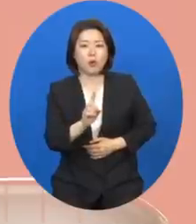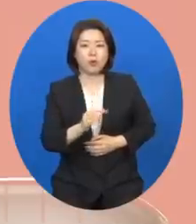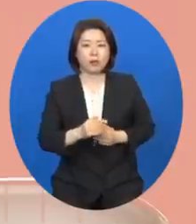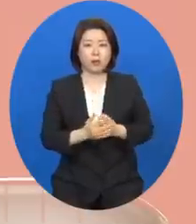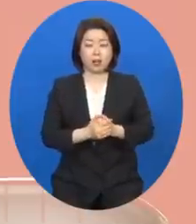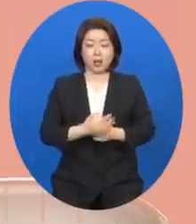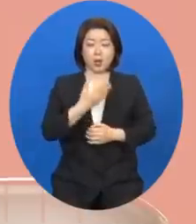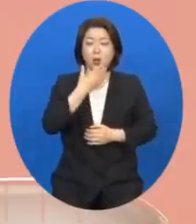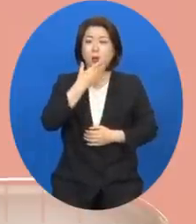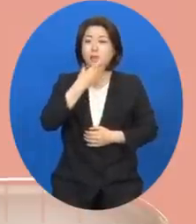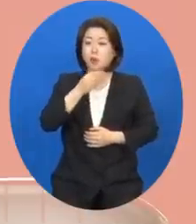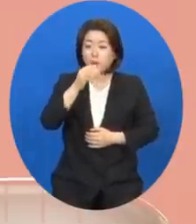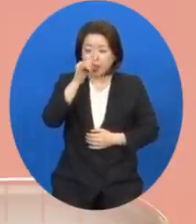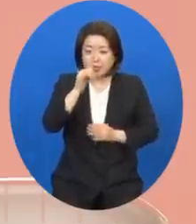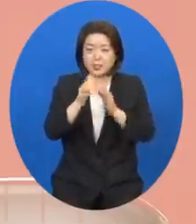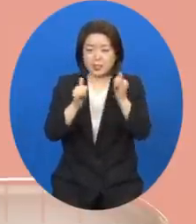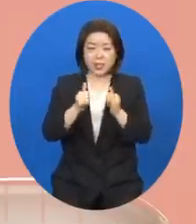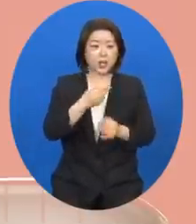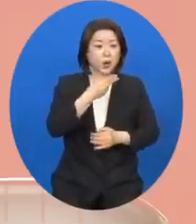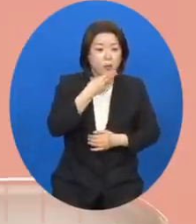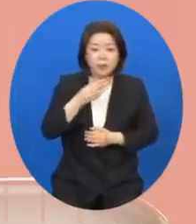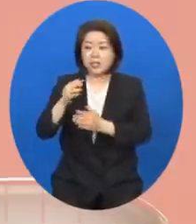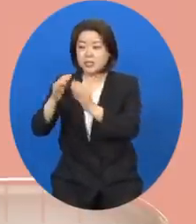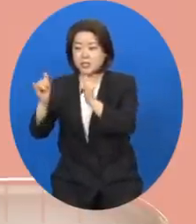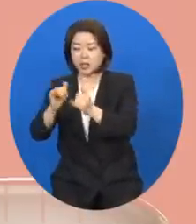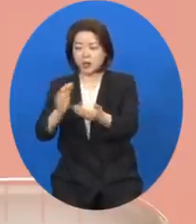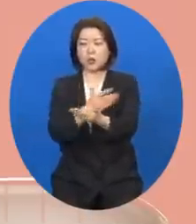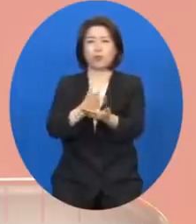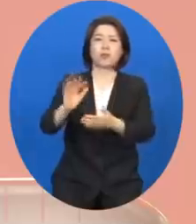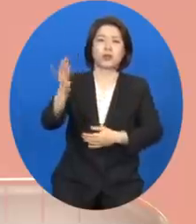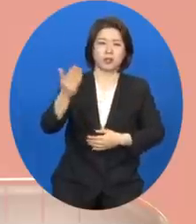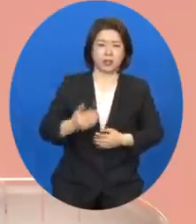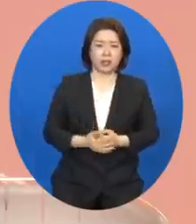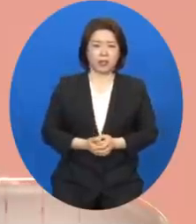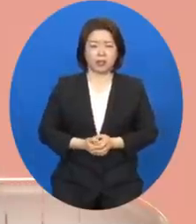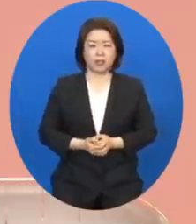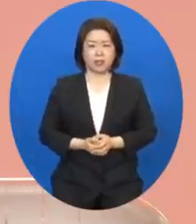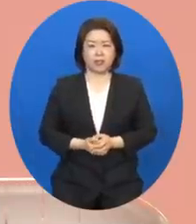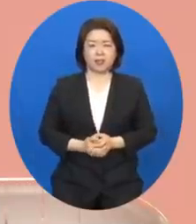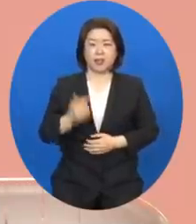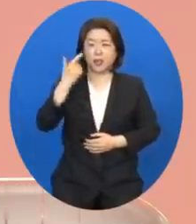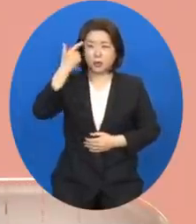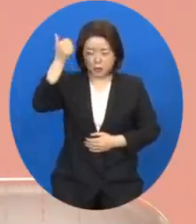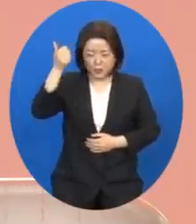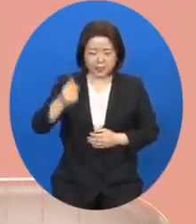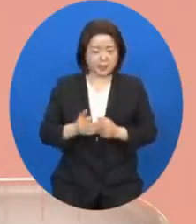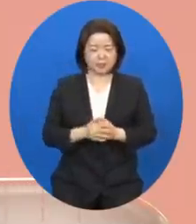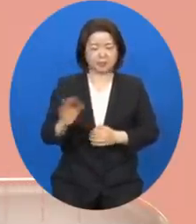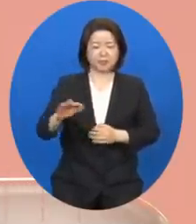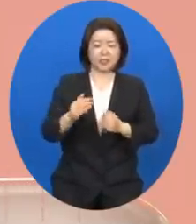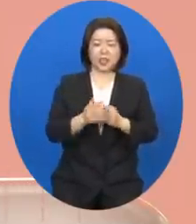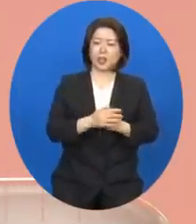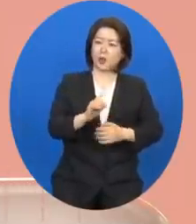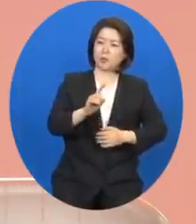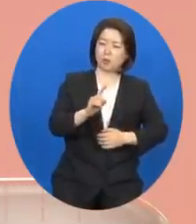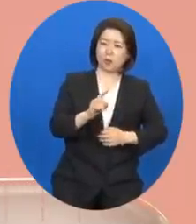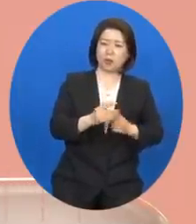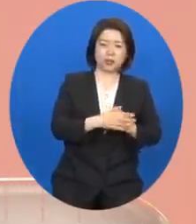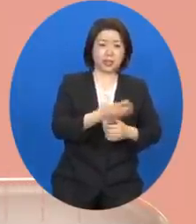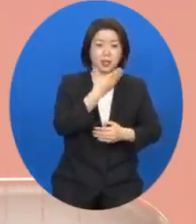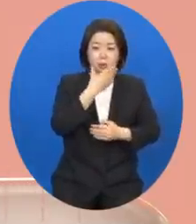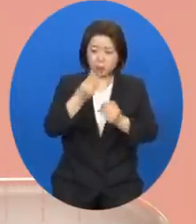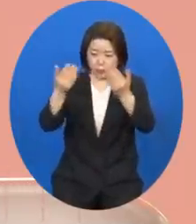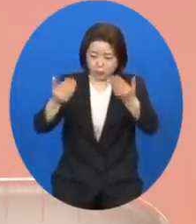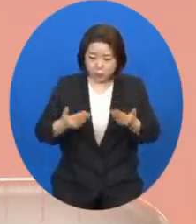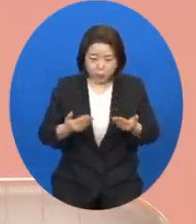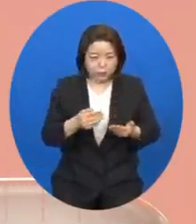복이 있는 사람과 복이 없는 사람으로 구분되는 겁니다. 아, 목사님, 그래도 뭐가 이렇게 복을 받은